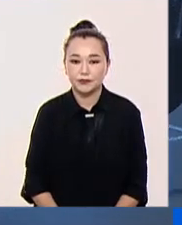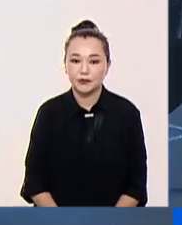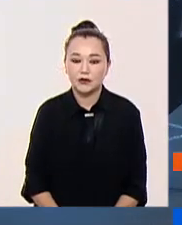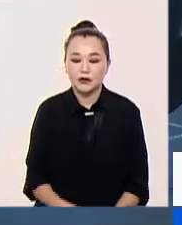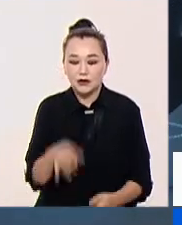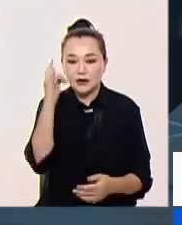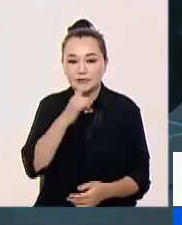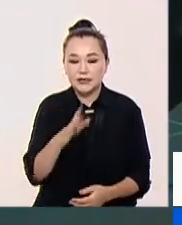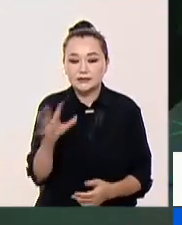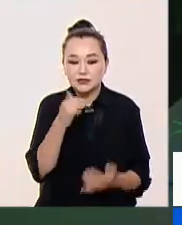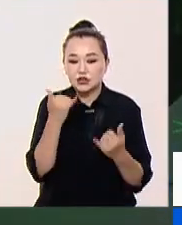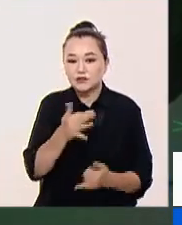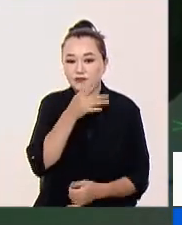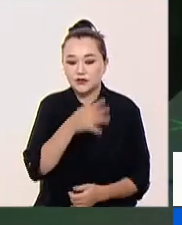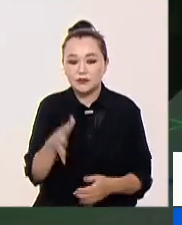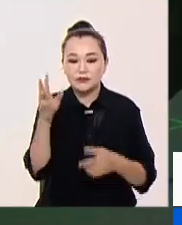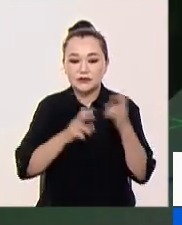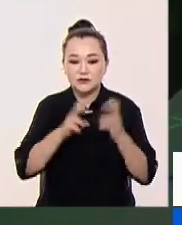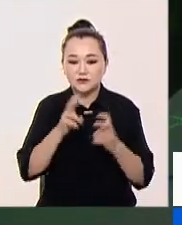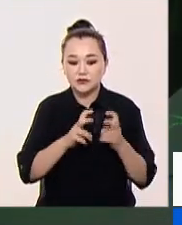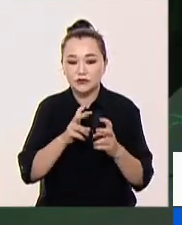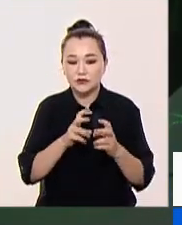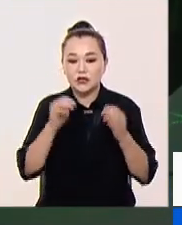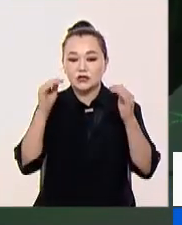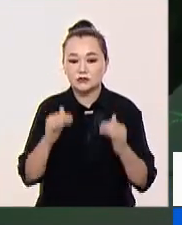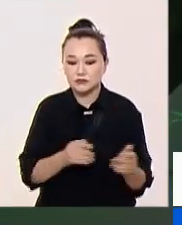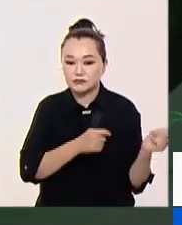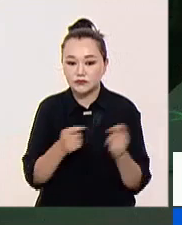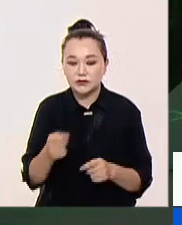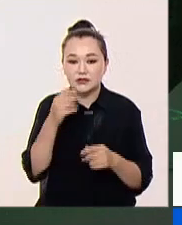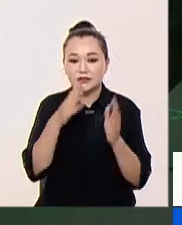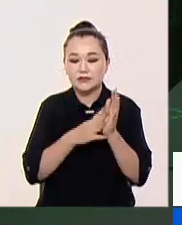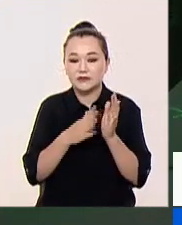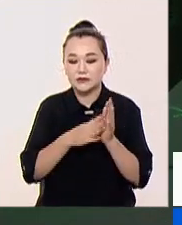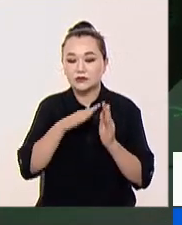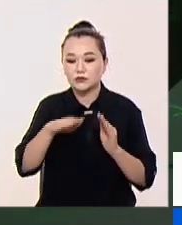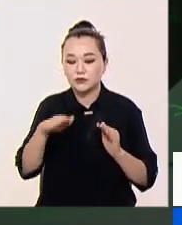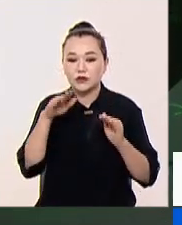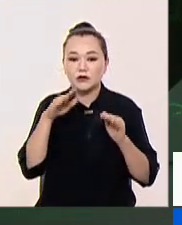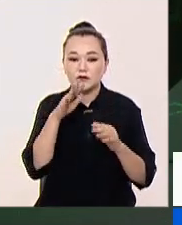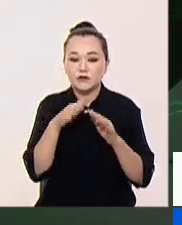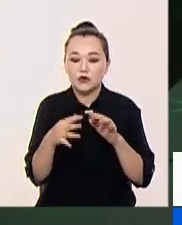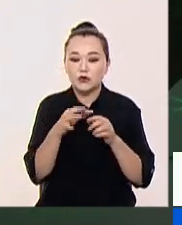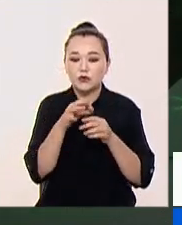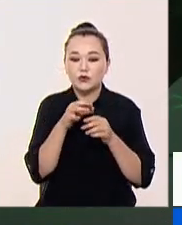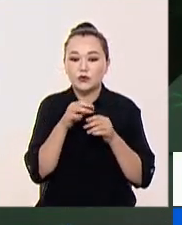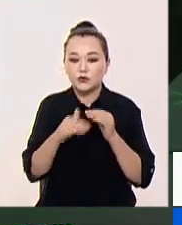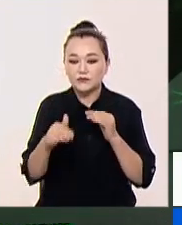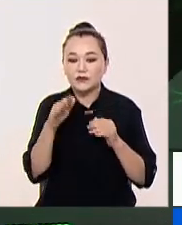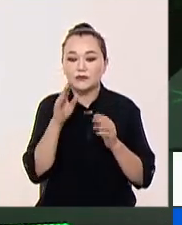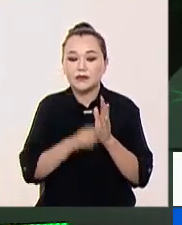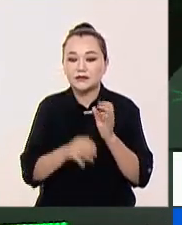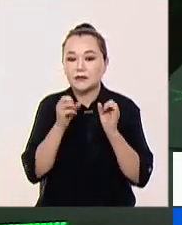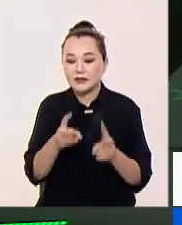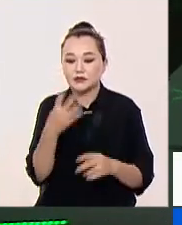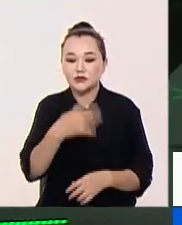казахстан тем временем завод спустился на 9 строчек в рейтинге по уровню продовольственной безопасности сейчас занимает